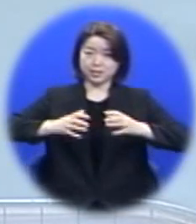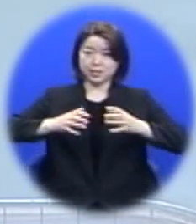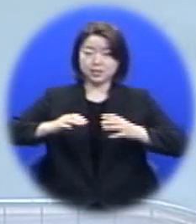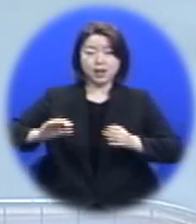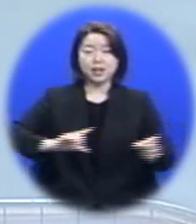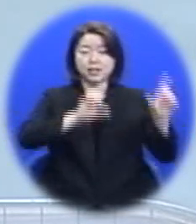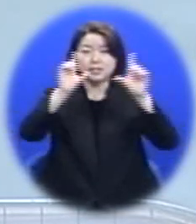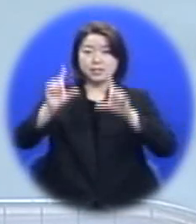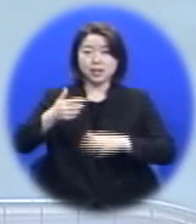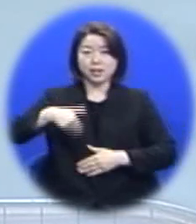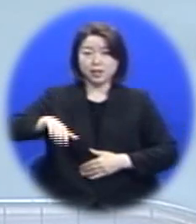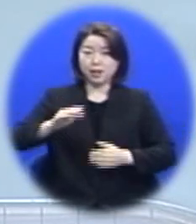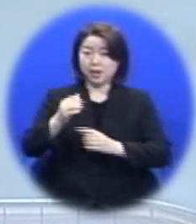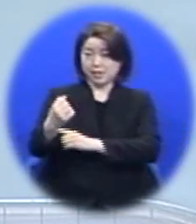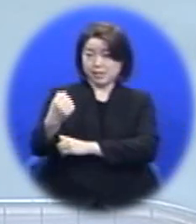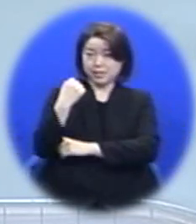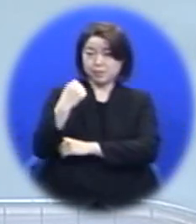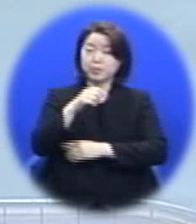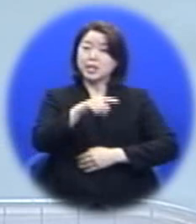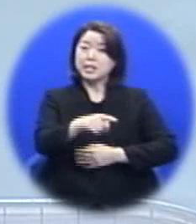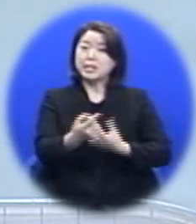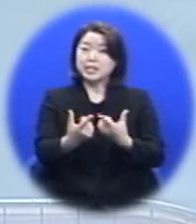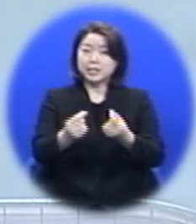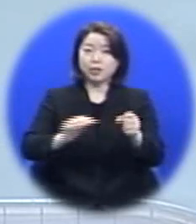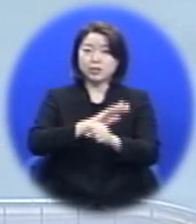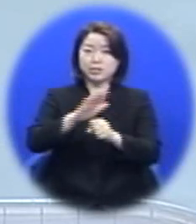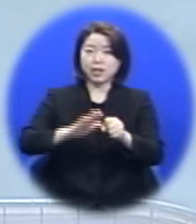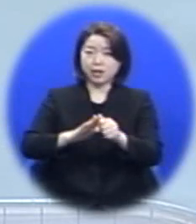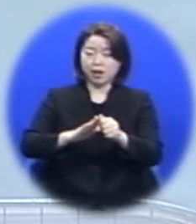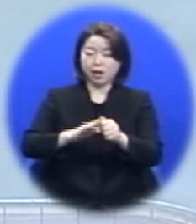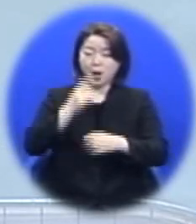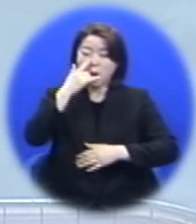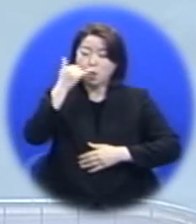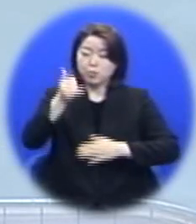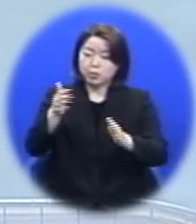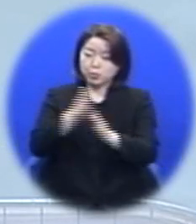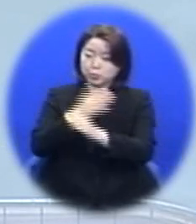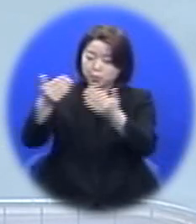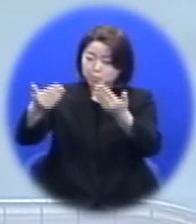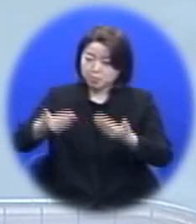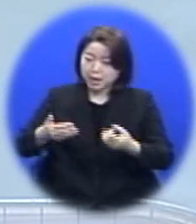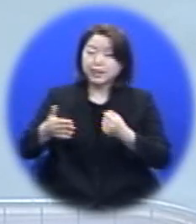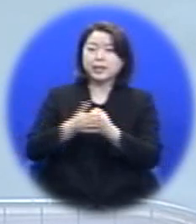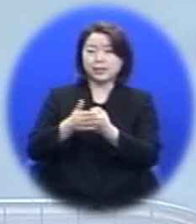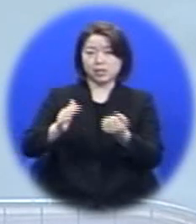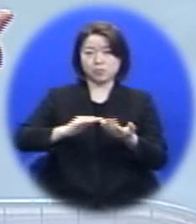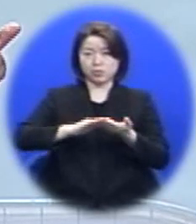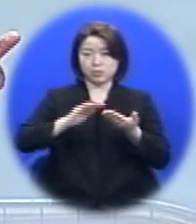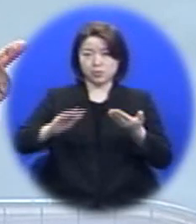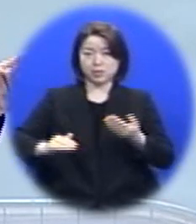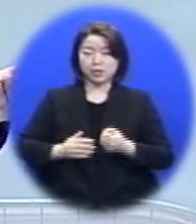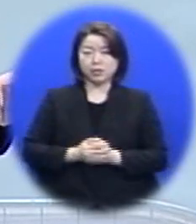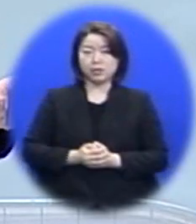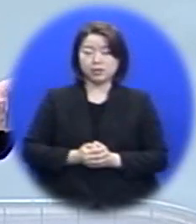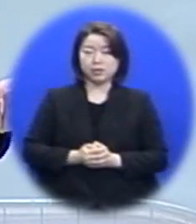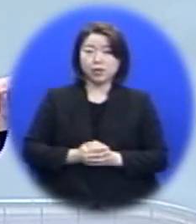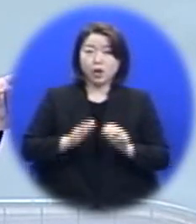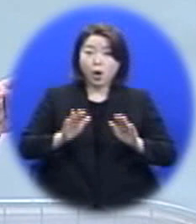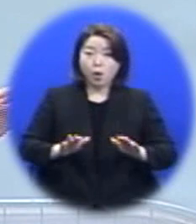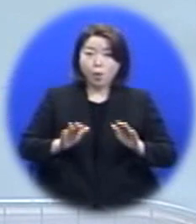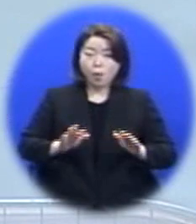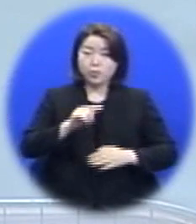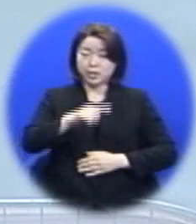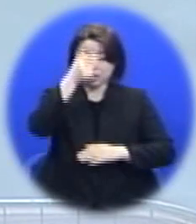힘이 이런 사랑을 부모로부터 받았기 때문입니다. 저는 오늘